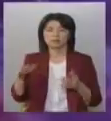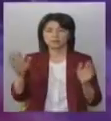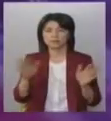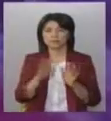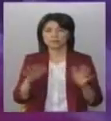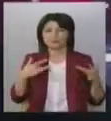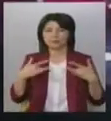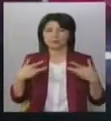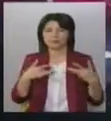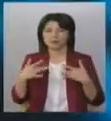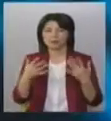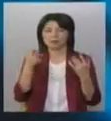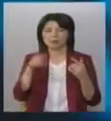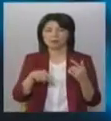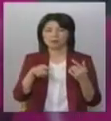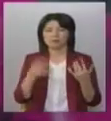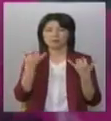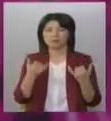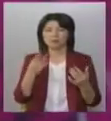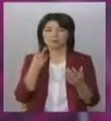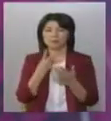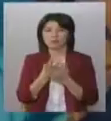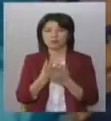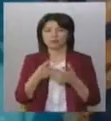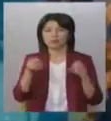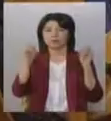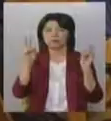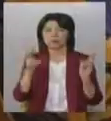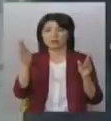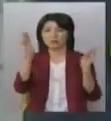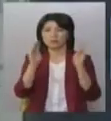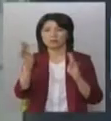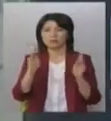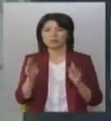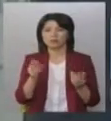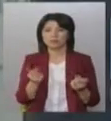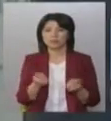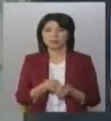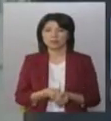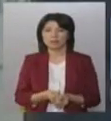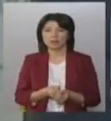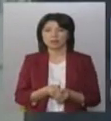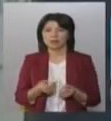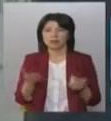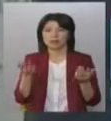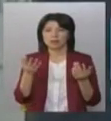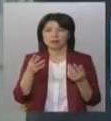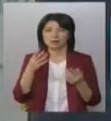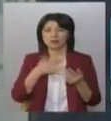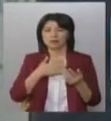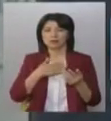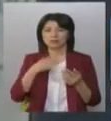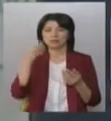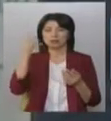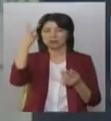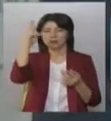жолы осы саладағы аға буынның шеберлігі мен өнері насихатталады. Дәстүрлі өнер жолында жүрген ағаларымыздың,